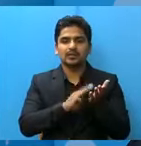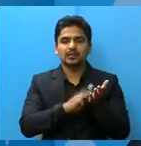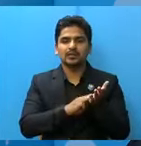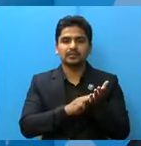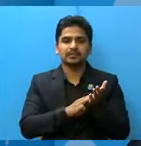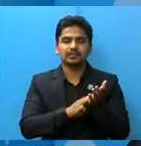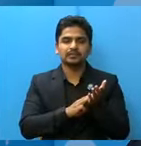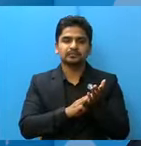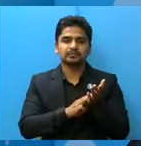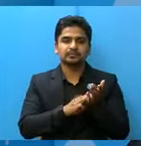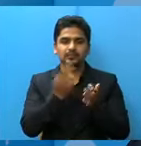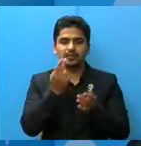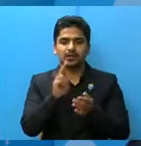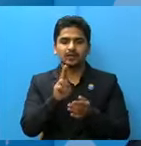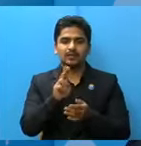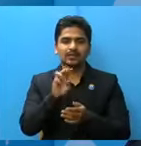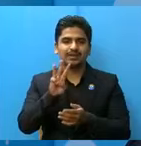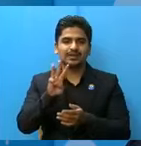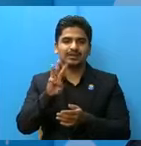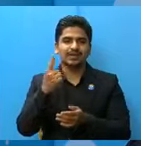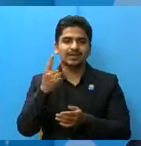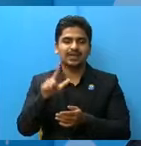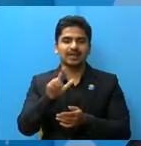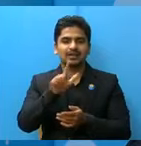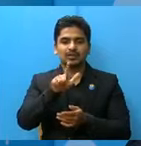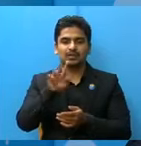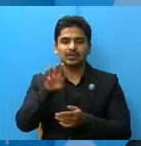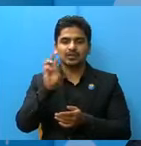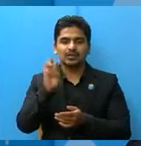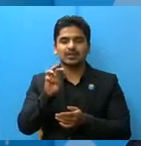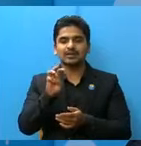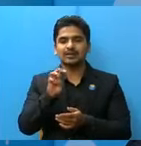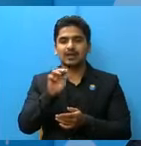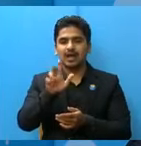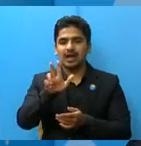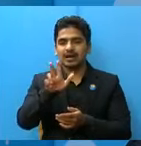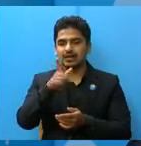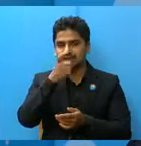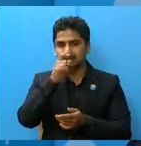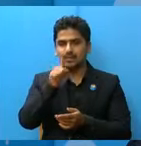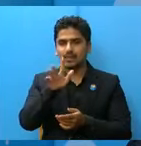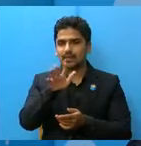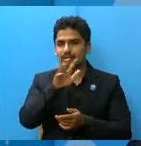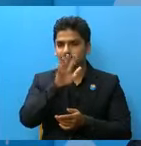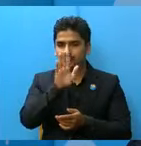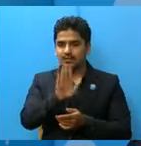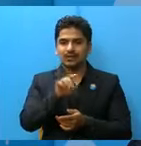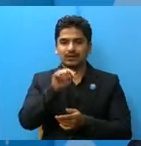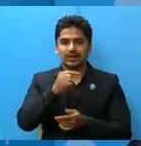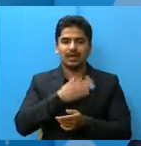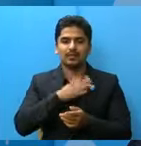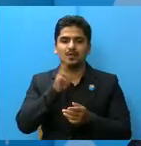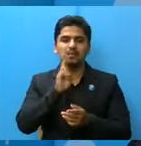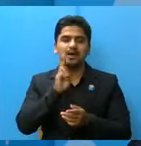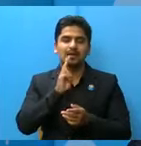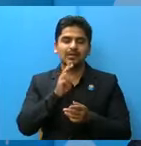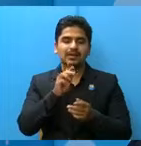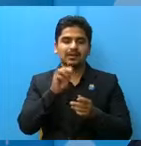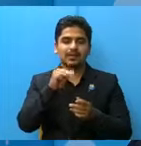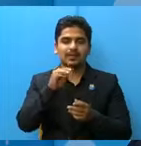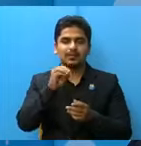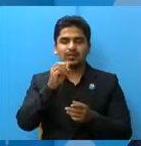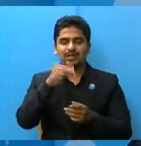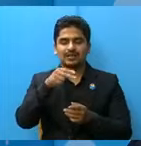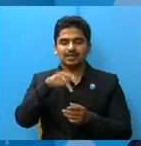73,004,008 चार रहा हम्रों वाईवर M.O.H.P.